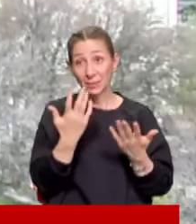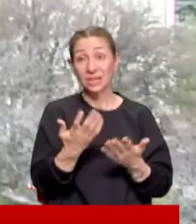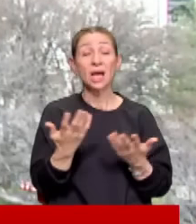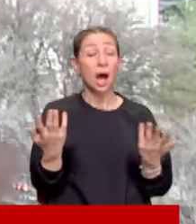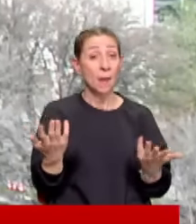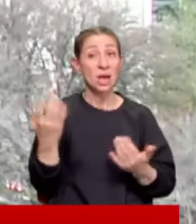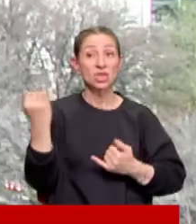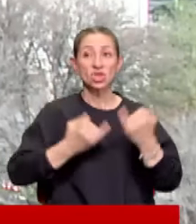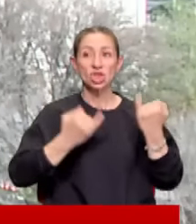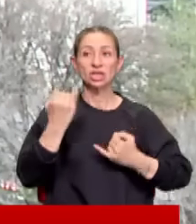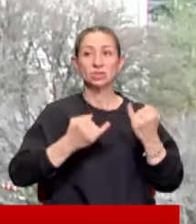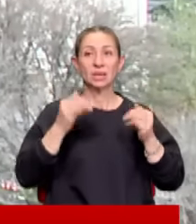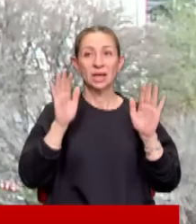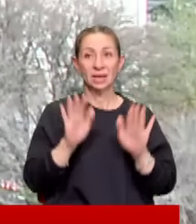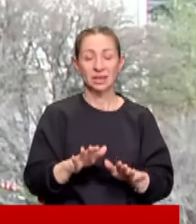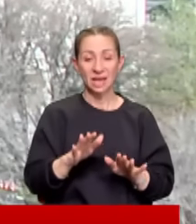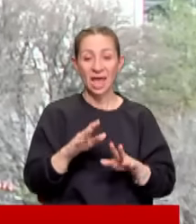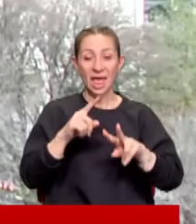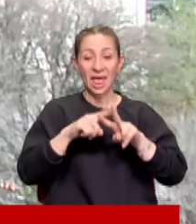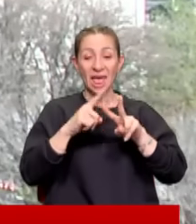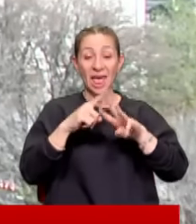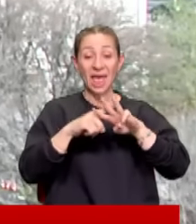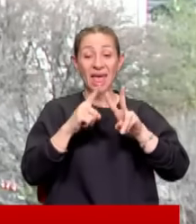ama tartışmalara kaldı.